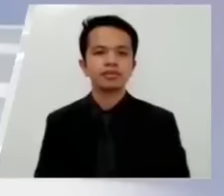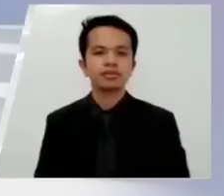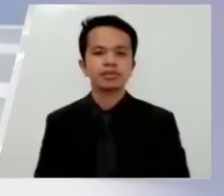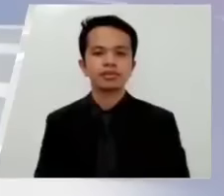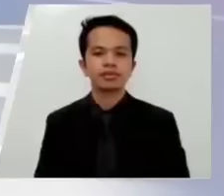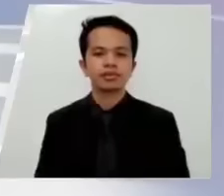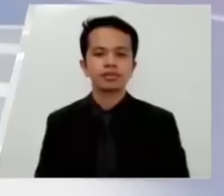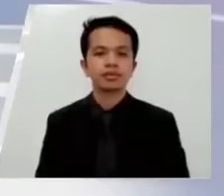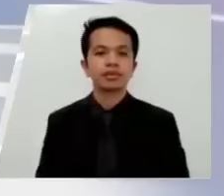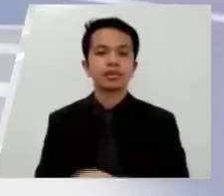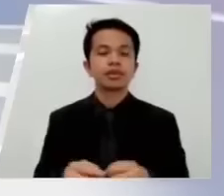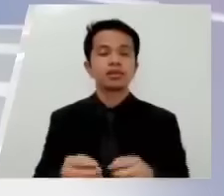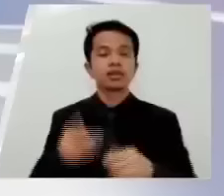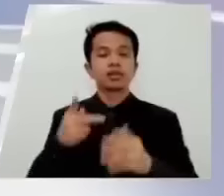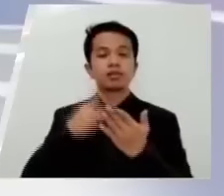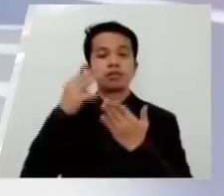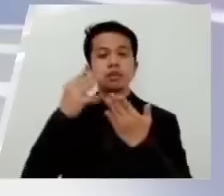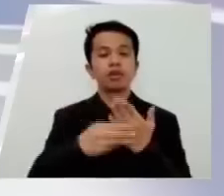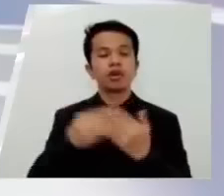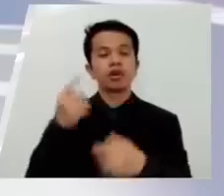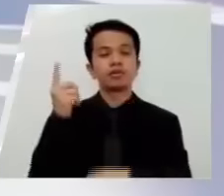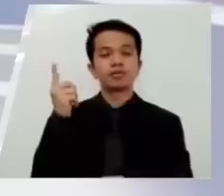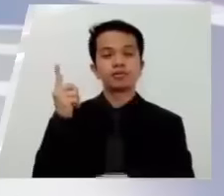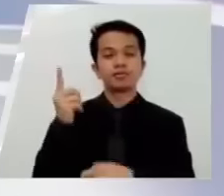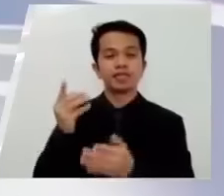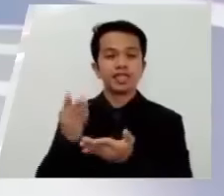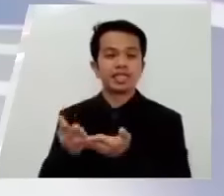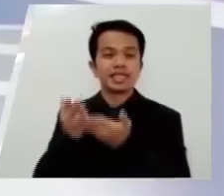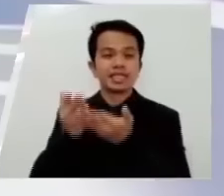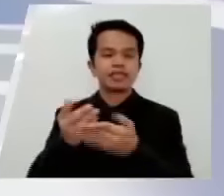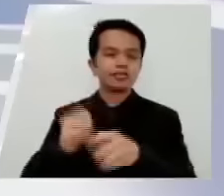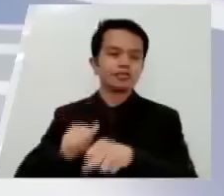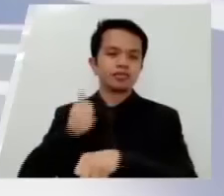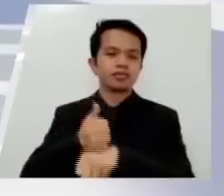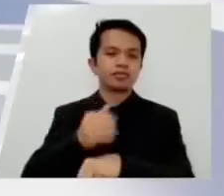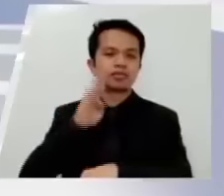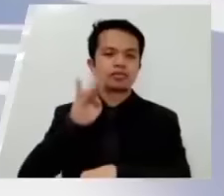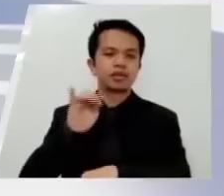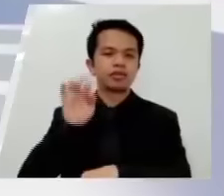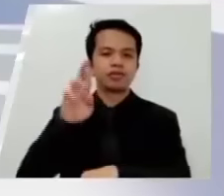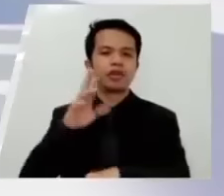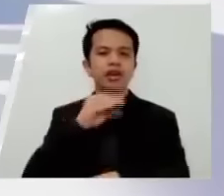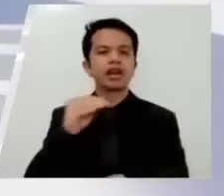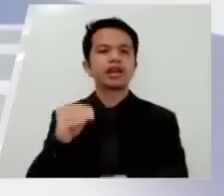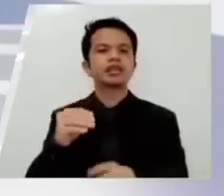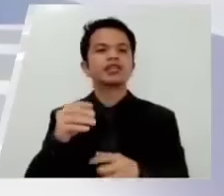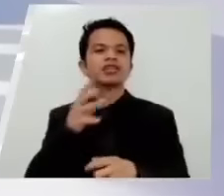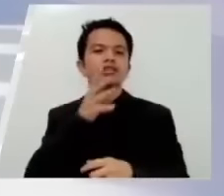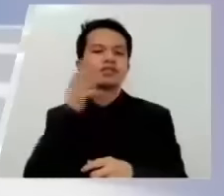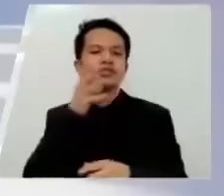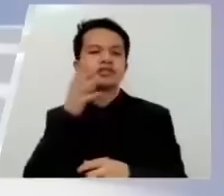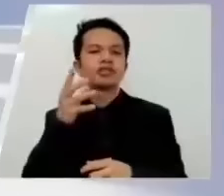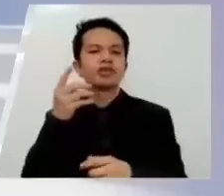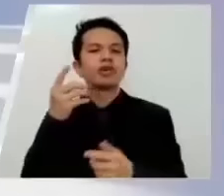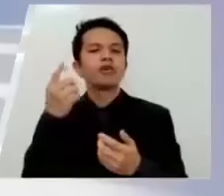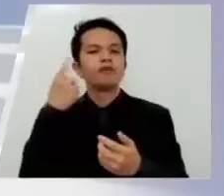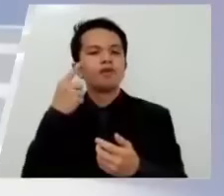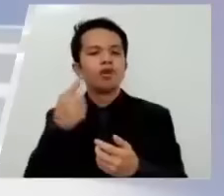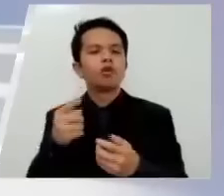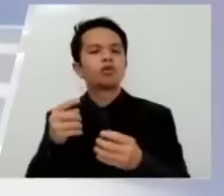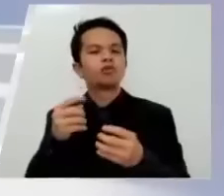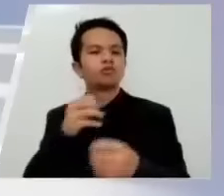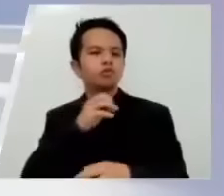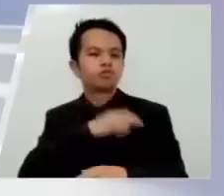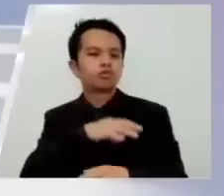Programang Layag WPS, inilunsad ng BIFAR at Department of Agriculture para matiyak na mapakikinabangan ng mga